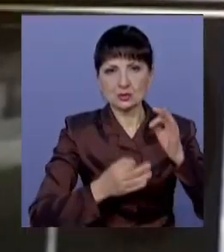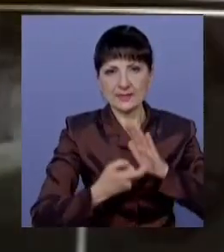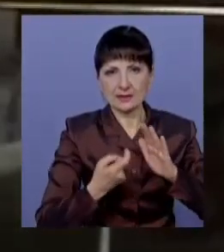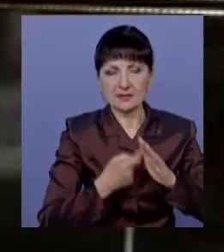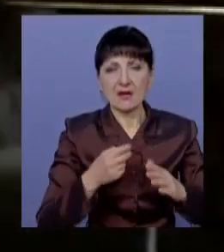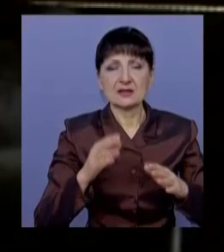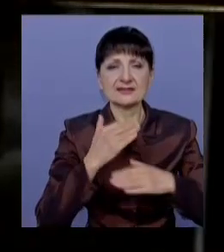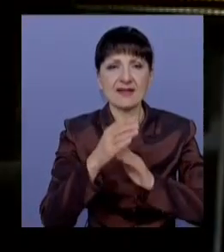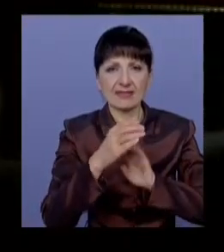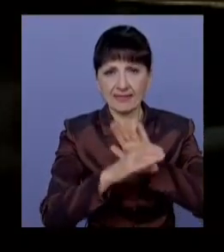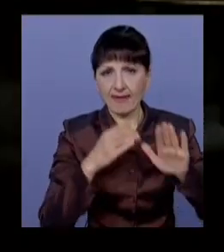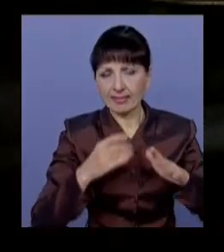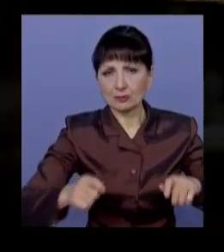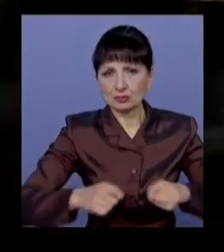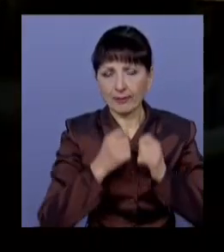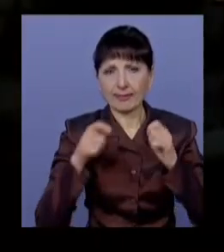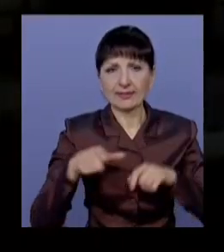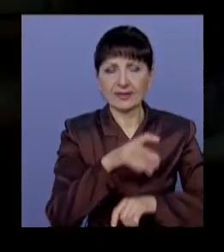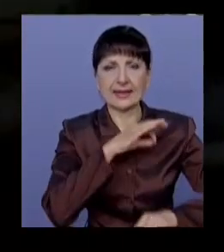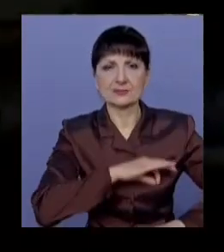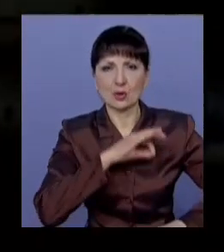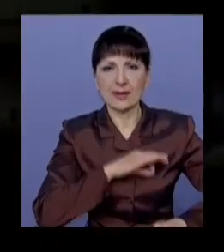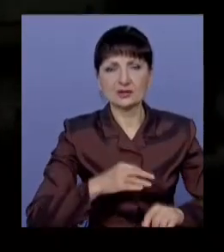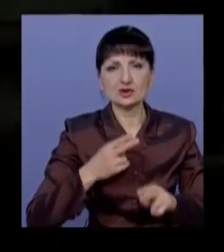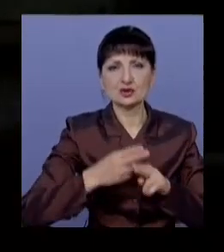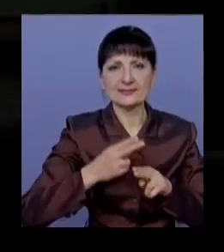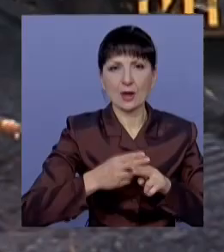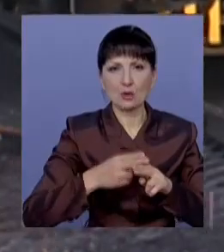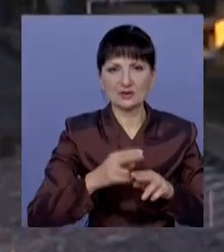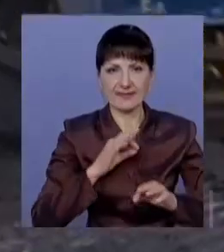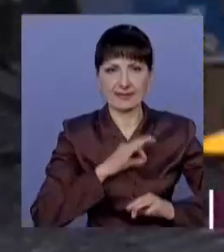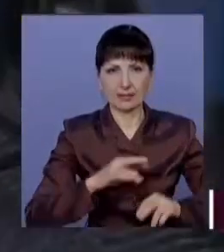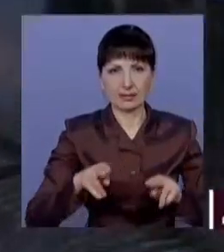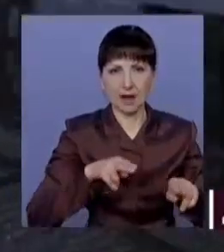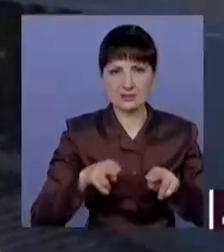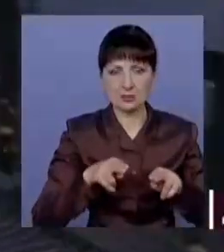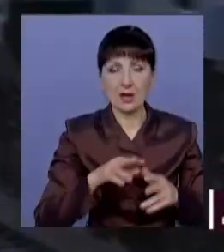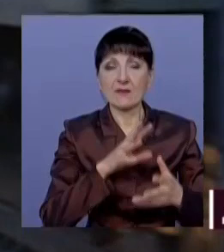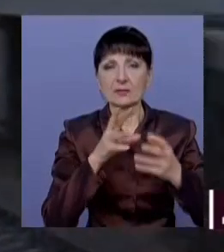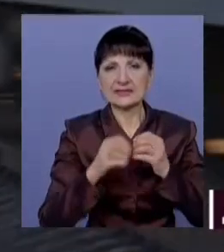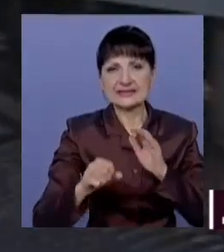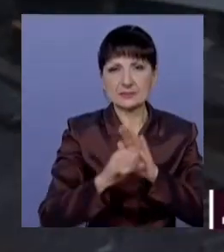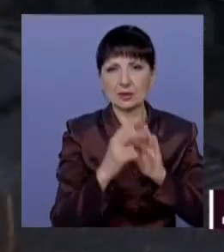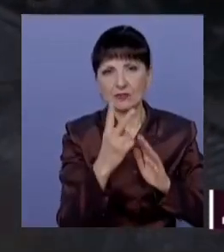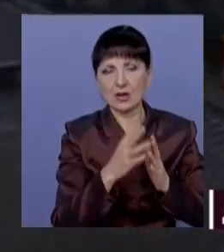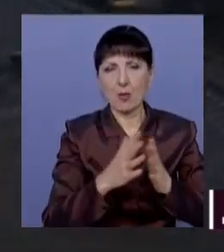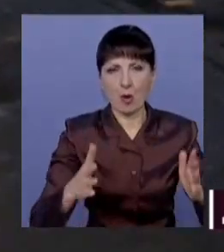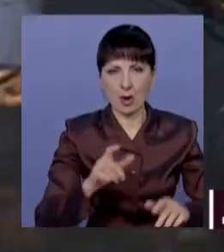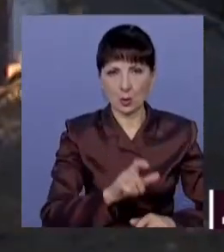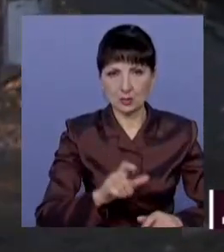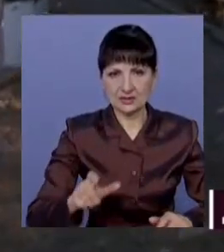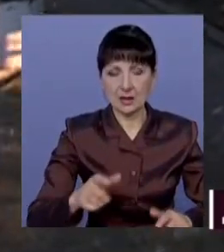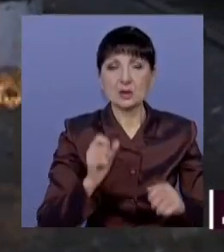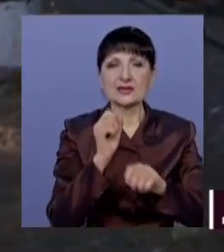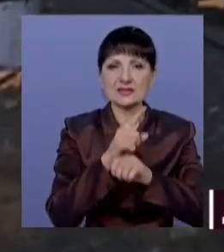«Нарушение правил безопасности движения или эксплуатации железнодорожного транспорта», повлекшее по неосторожности смерть двух и более лиц.